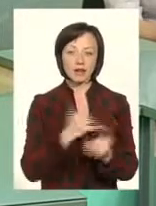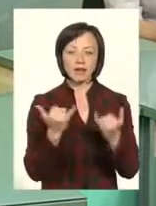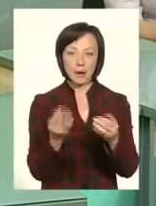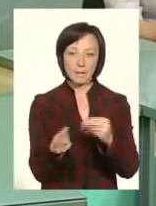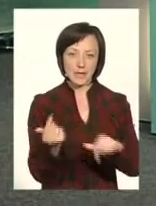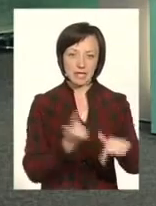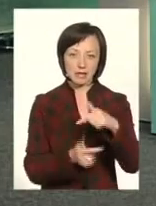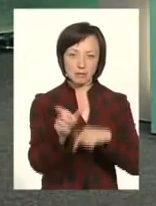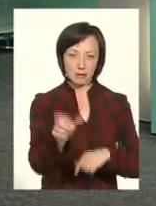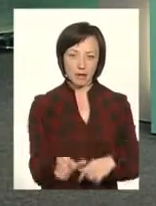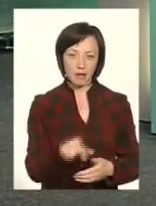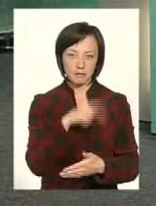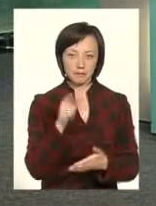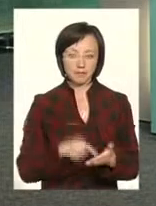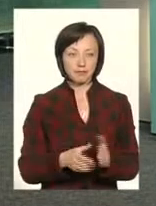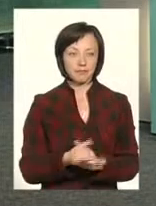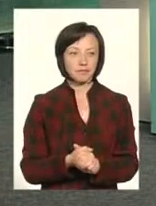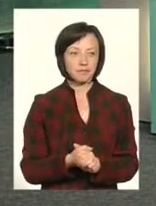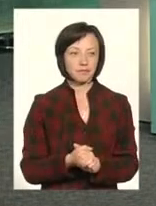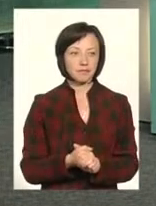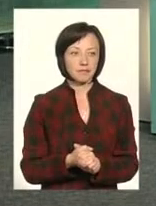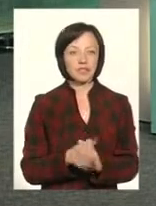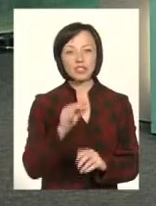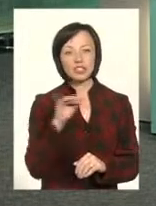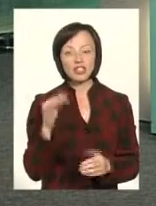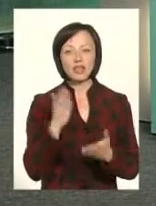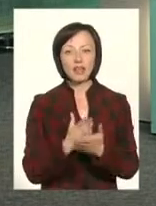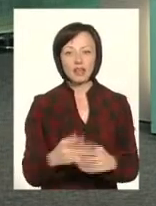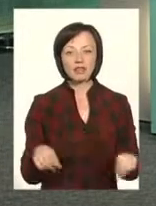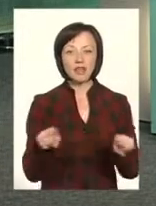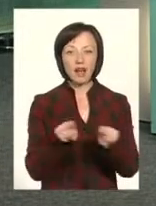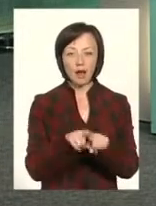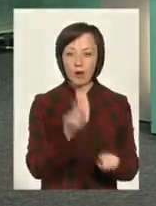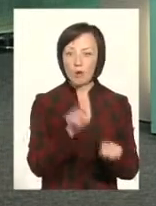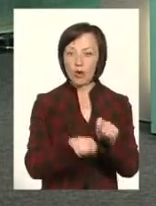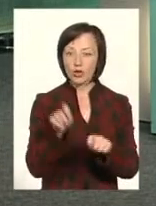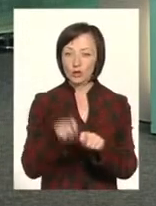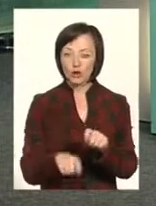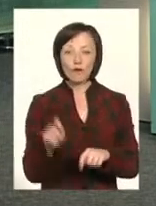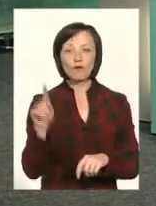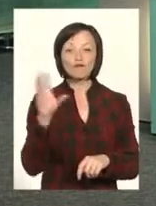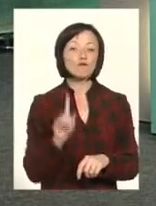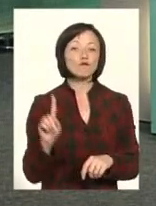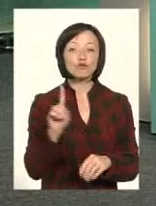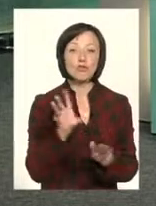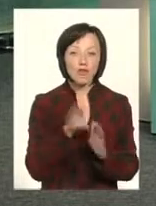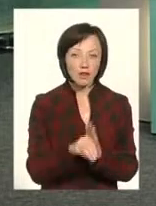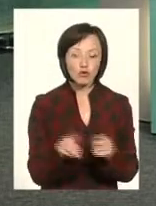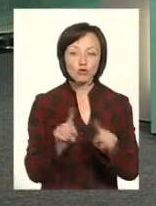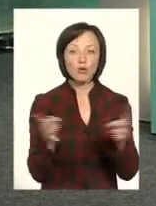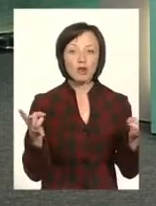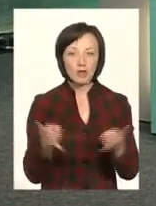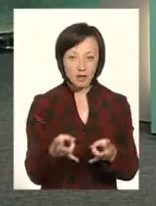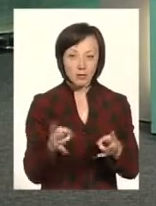предпринимателя? Пані Ларис, чи є такий моніторинг, в що вкладати, що зараз